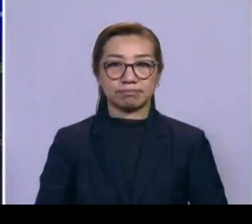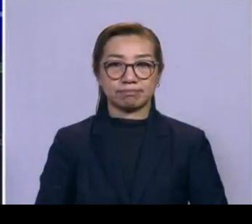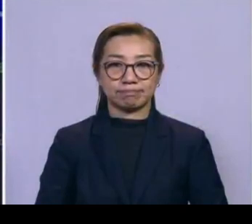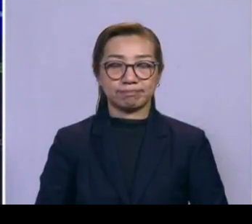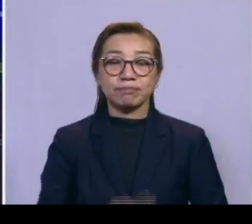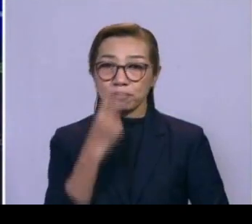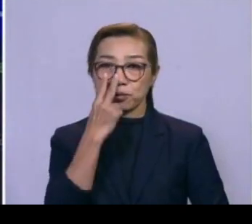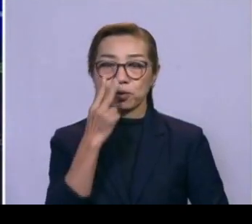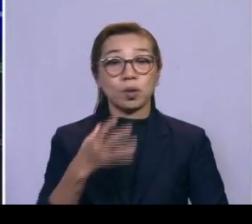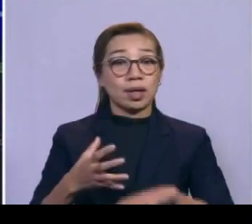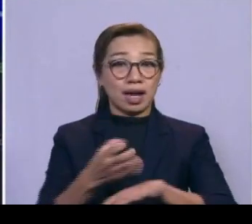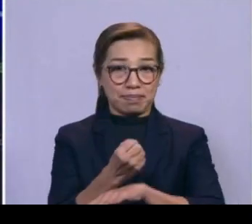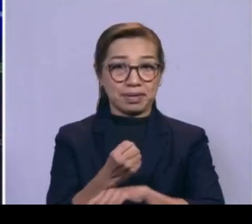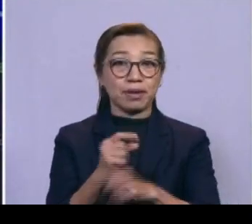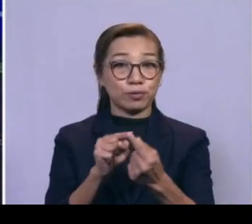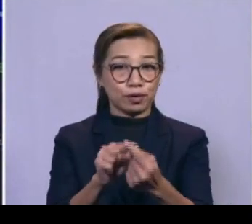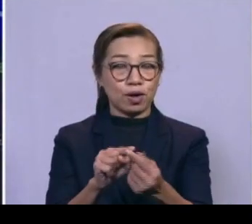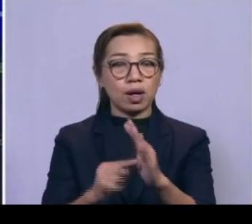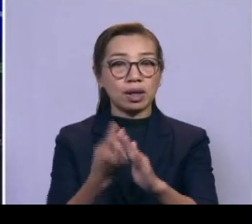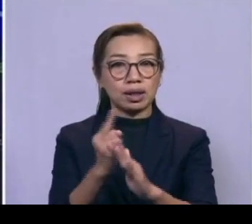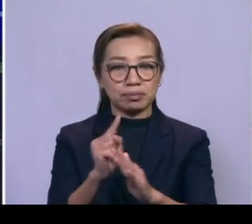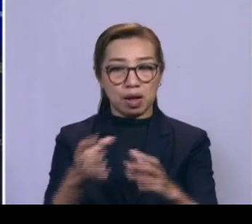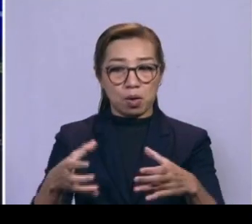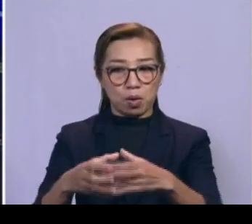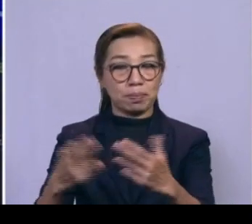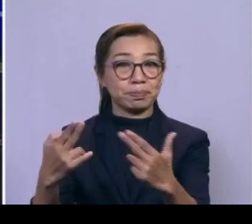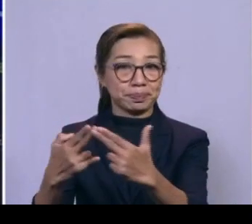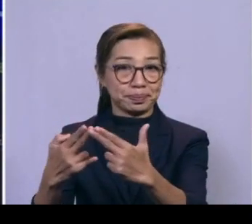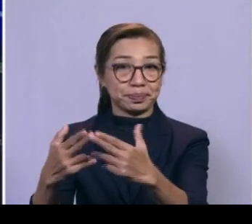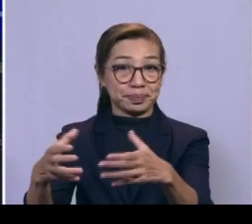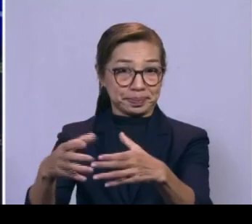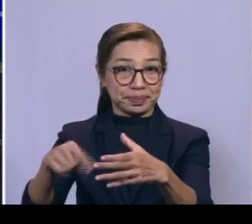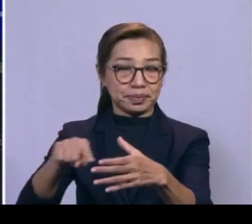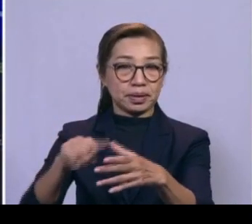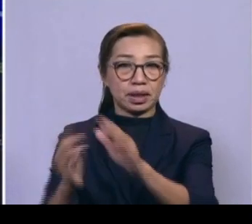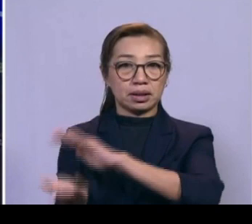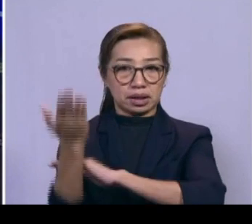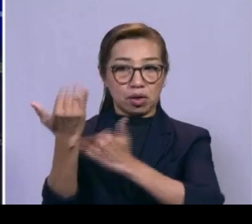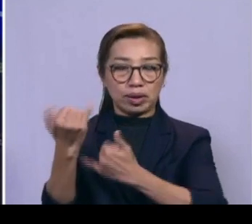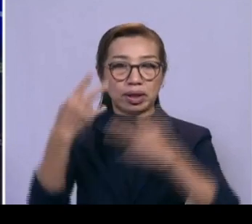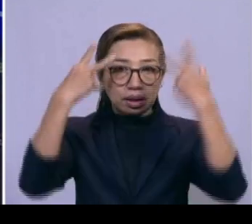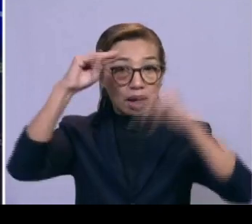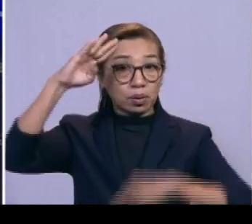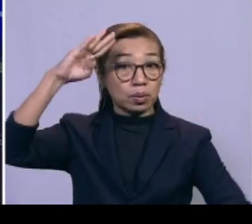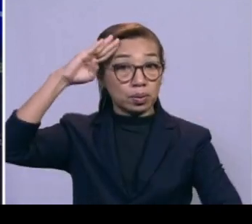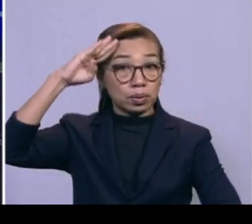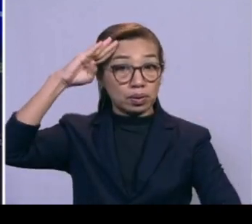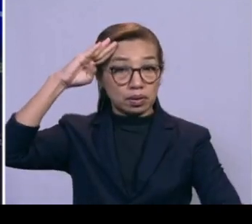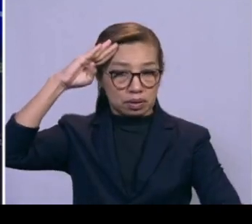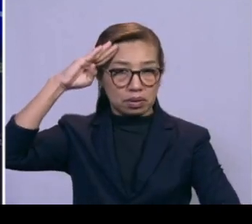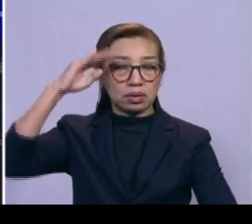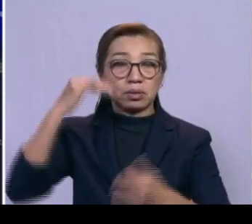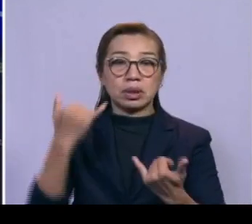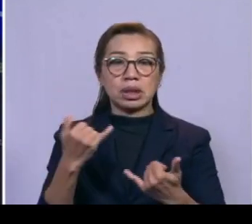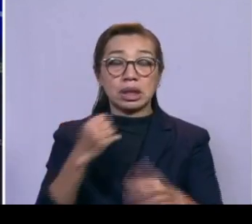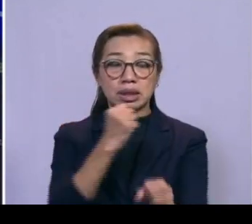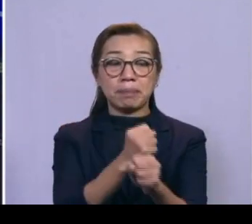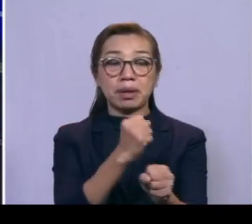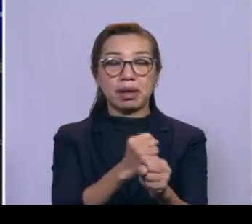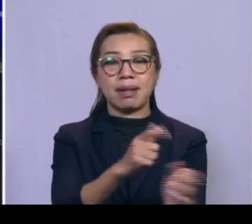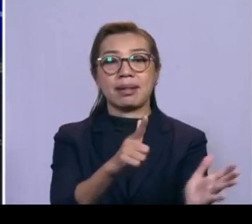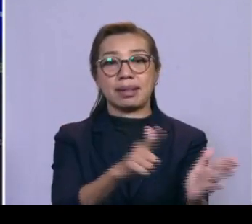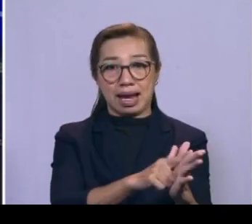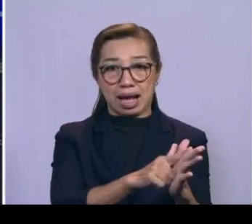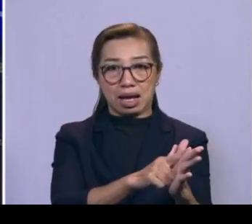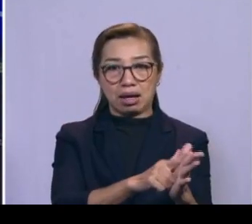กลับมาตามประเด็นการเมืองนะคะไปเริ่มกันที่รวมไทยสร้างชาติละกันนะคะเช้านี้ค่ะคุณผู้ชมครับพลเอกประยุทธ์จันทร์โอชานะคะลาราชการค่ะ